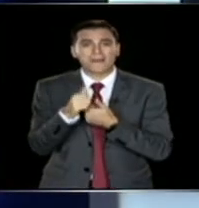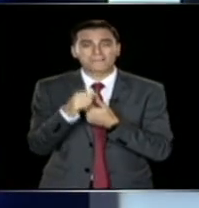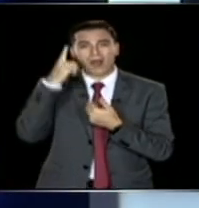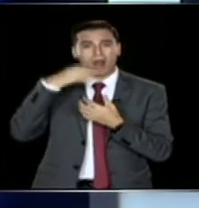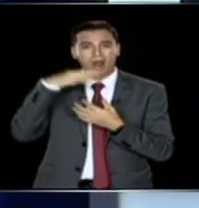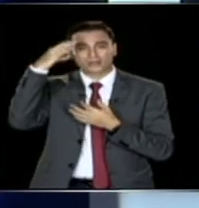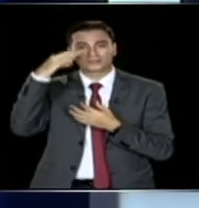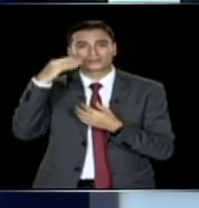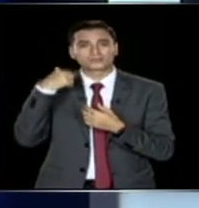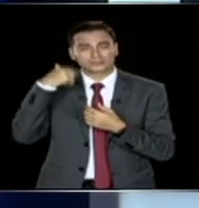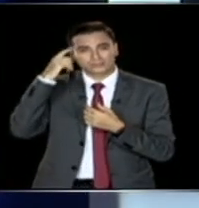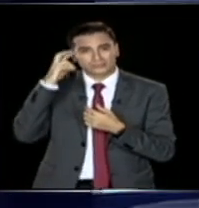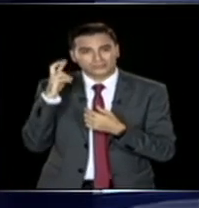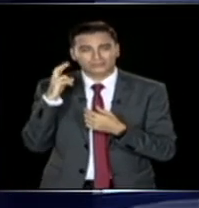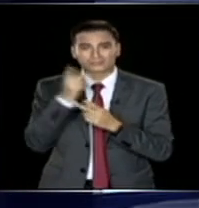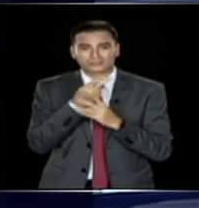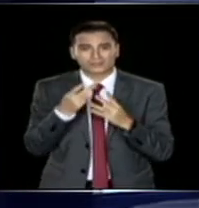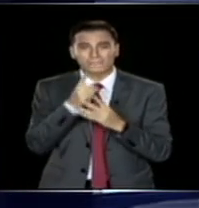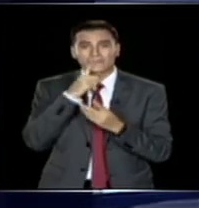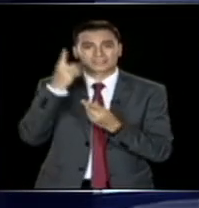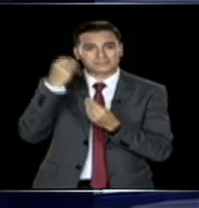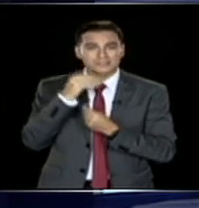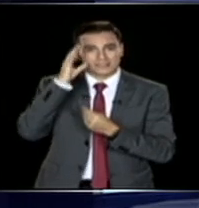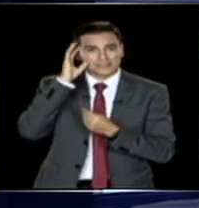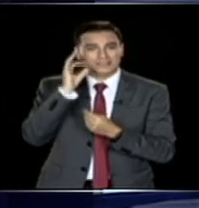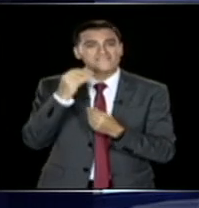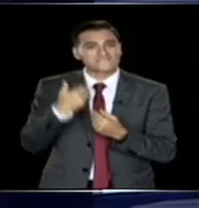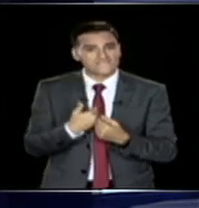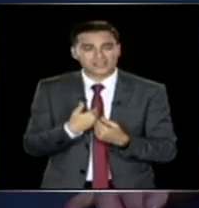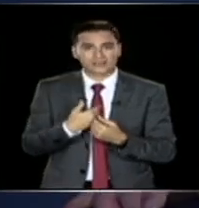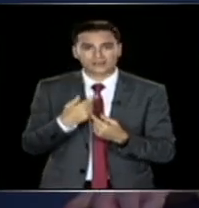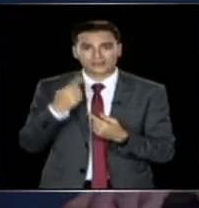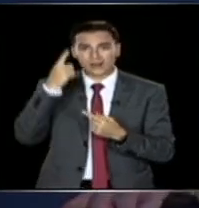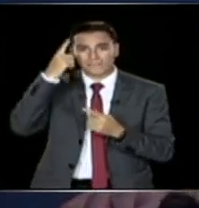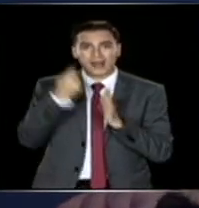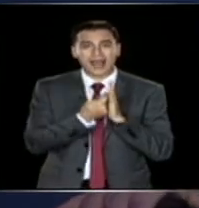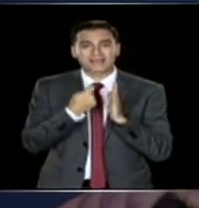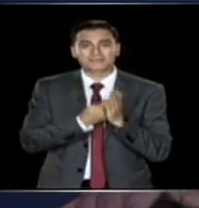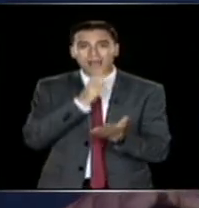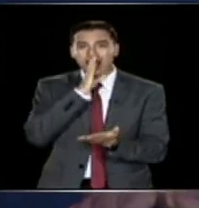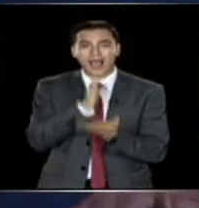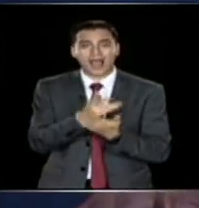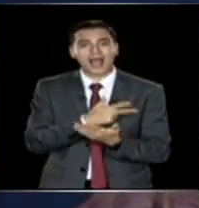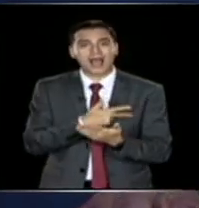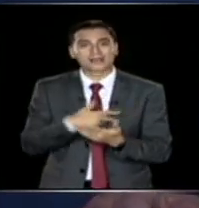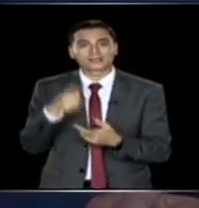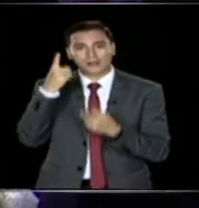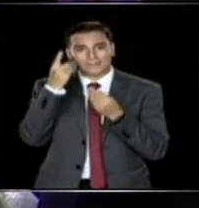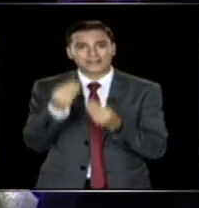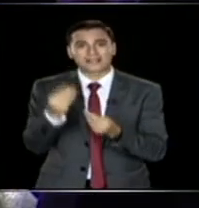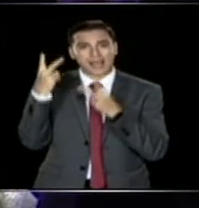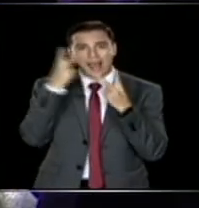حاجة اكتر من غيره. تعبنا من اسماء العدل، مش معقول هيديني هدية موهبة